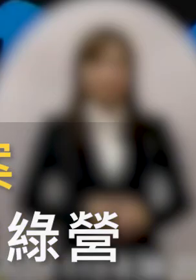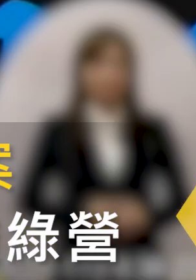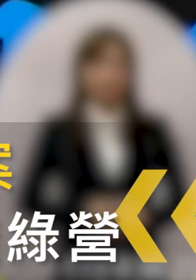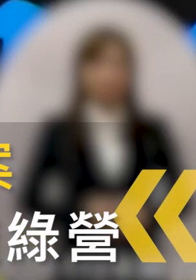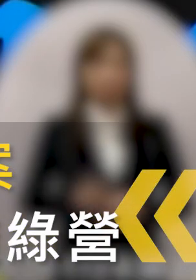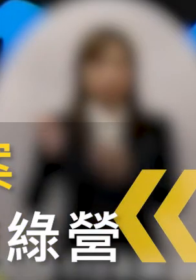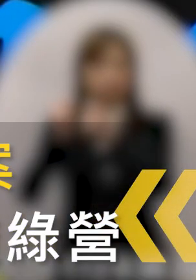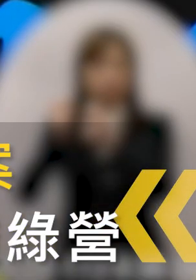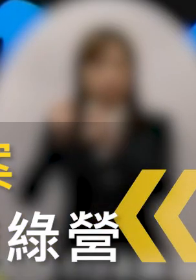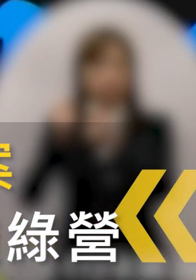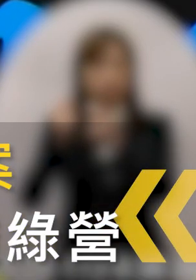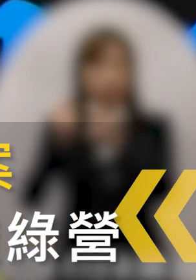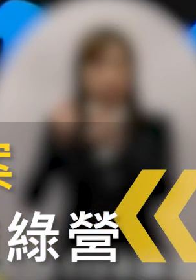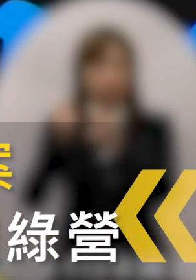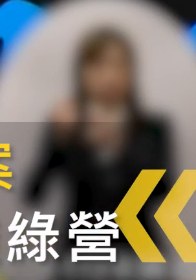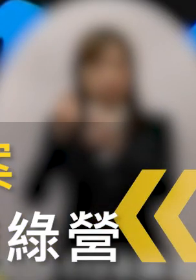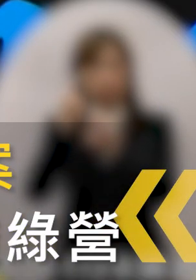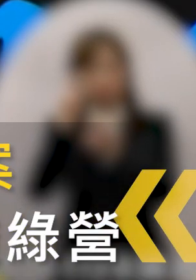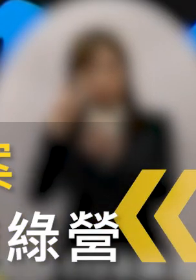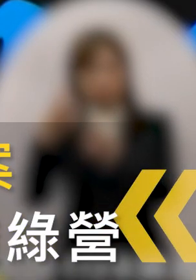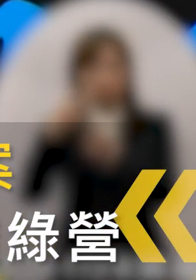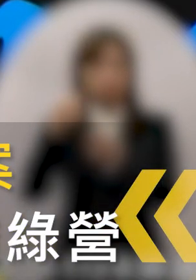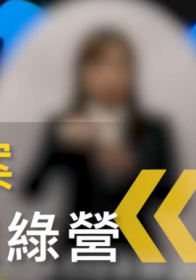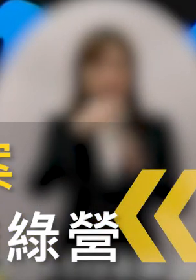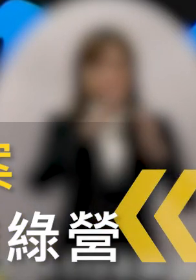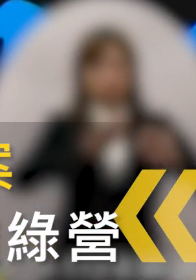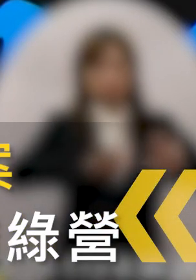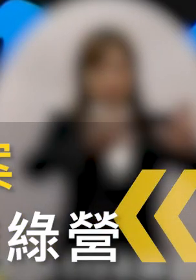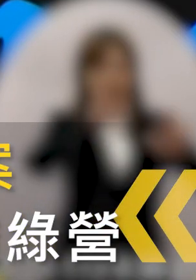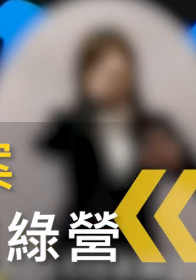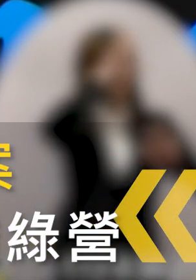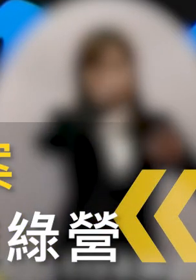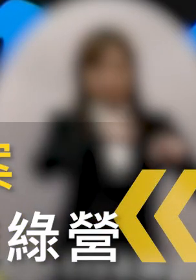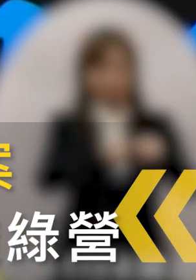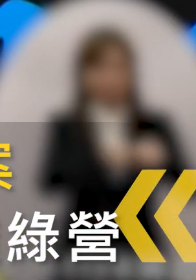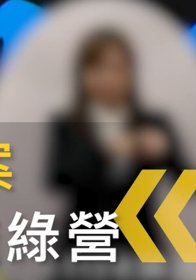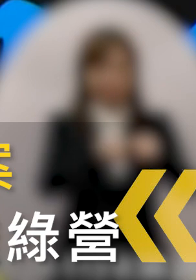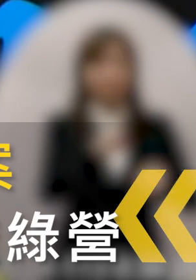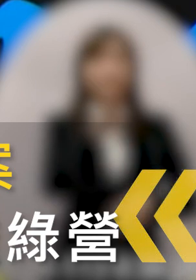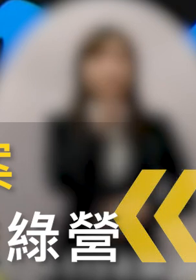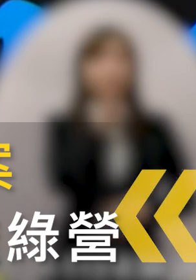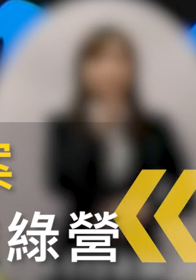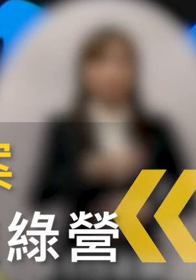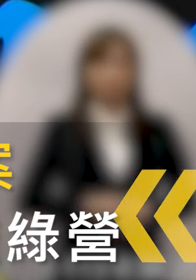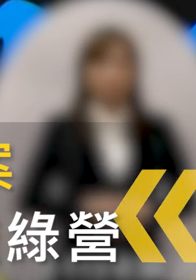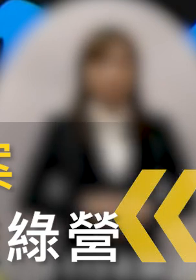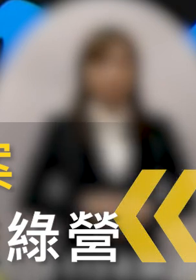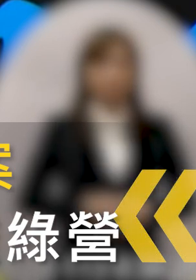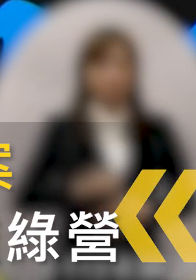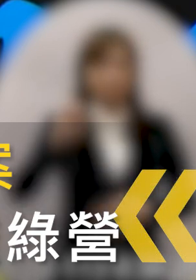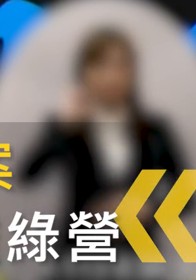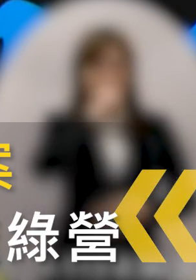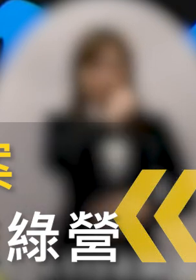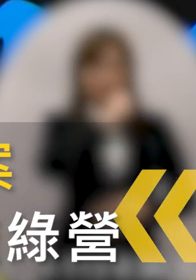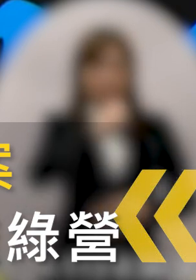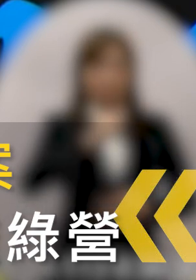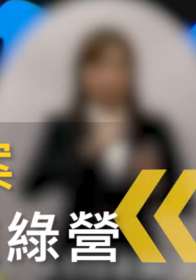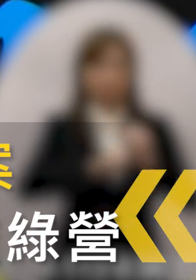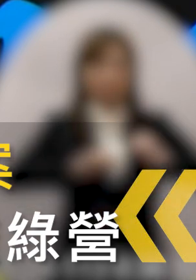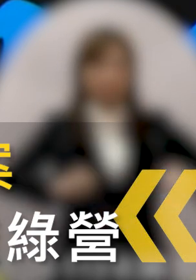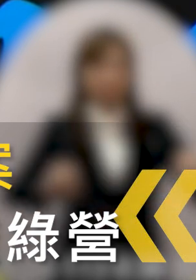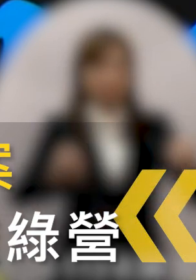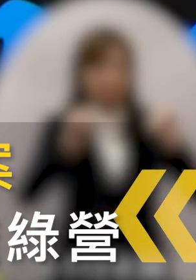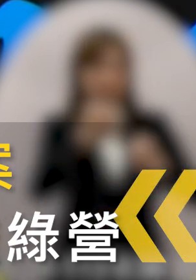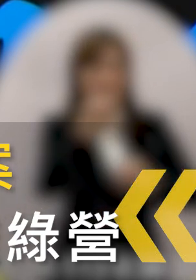这两三天和民进党算是朝夕相处，我看到台湾丰富生命力。郭